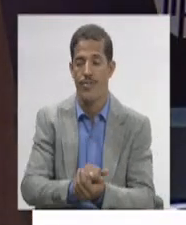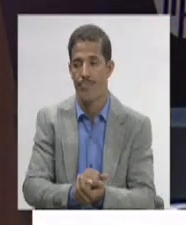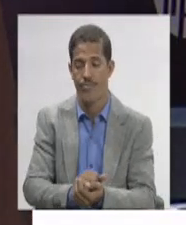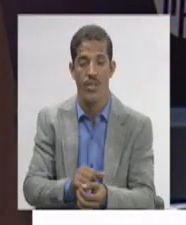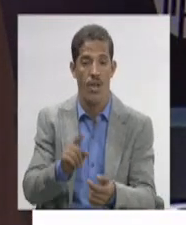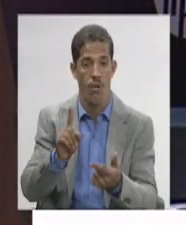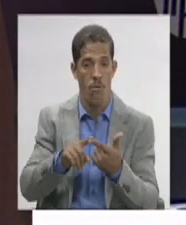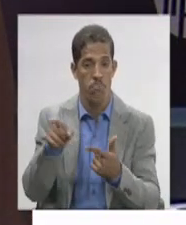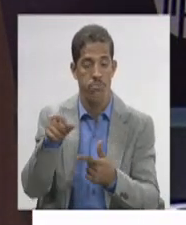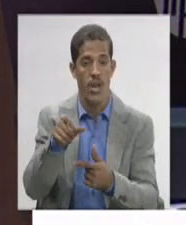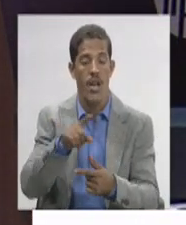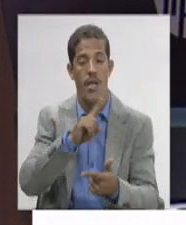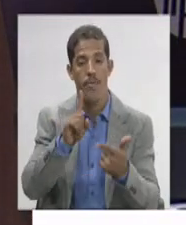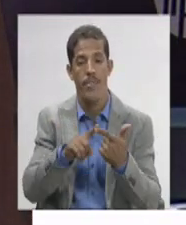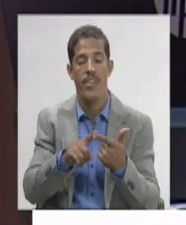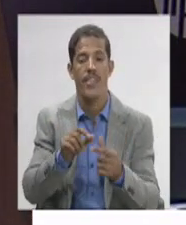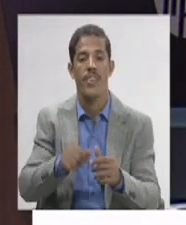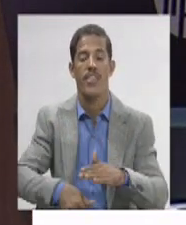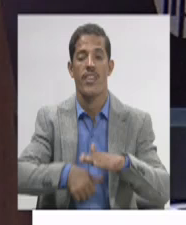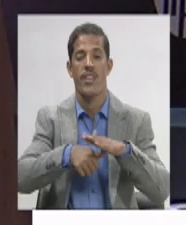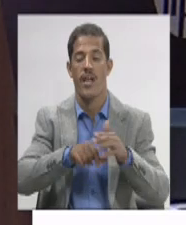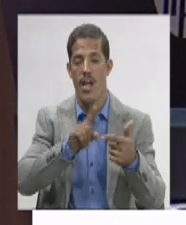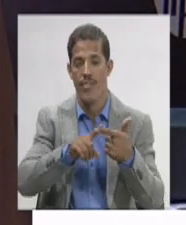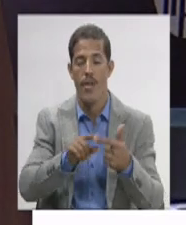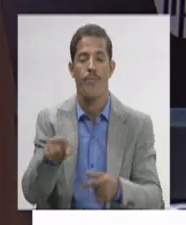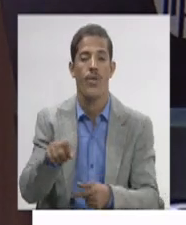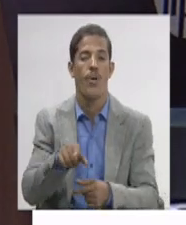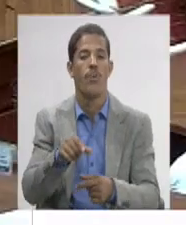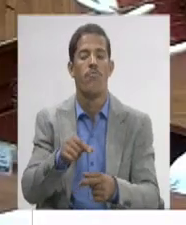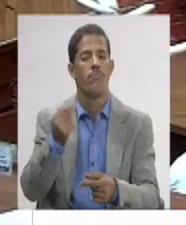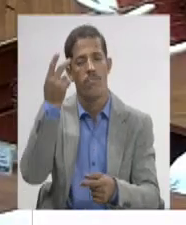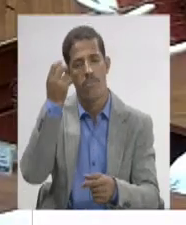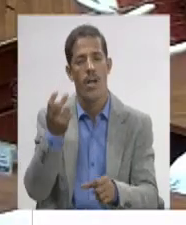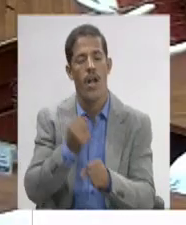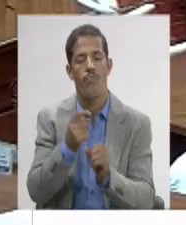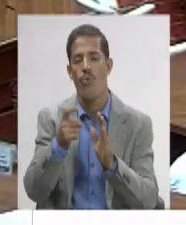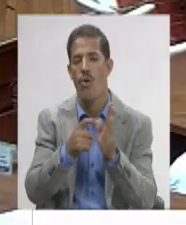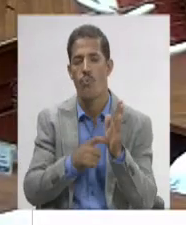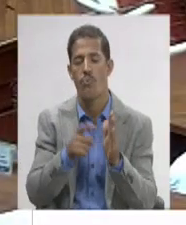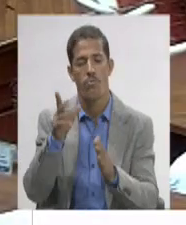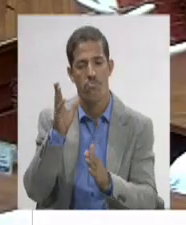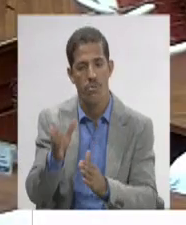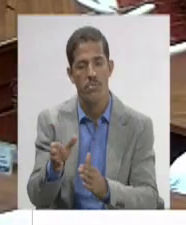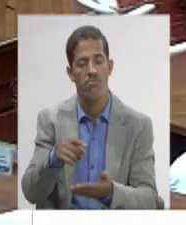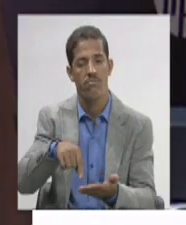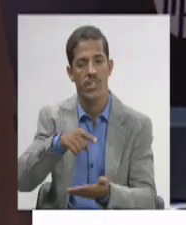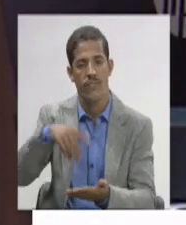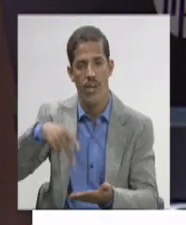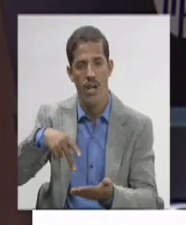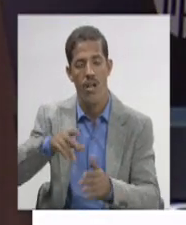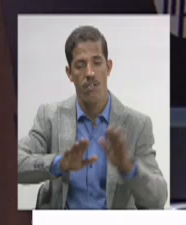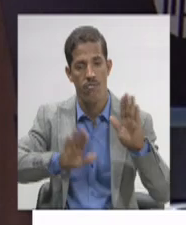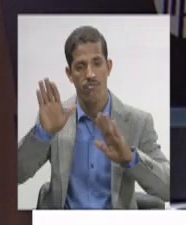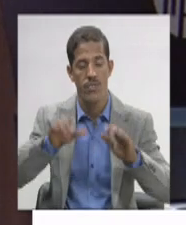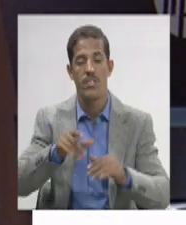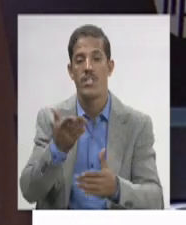مبال النائب الثاني لرئيس الجمعيه لنقاش مشروع قانون يسمح بالمصادقه على اتفاقيه بشان